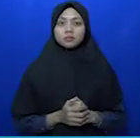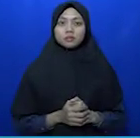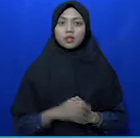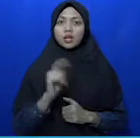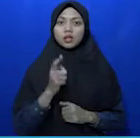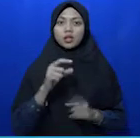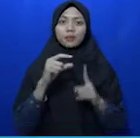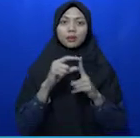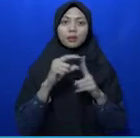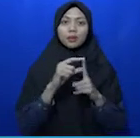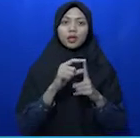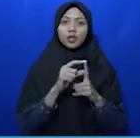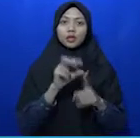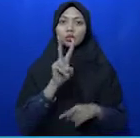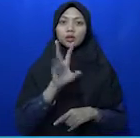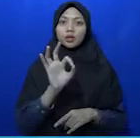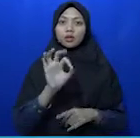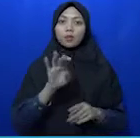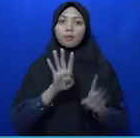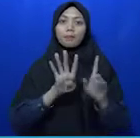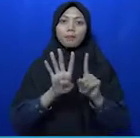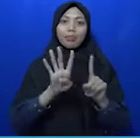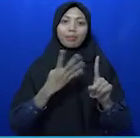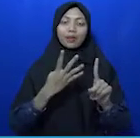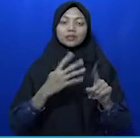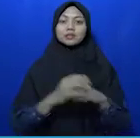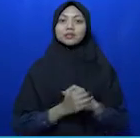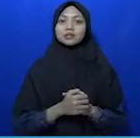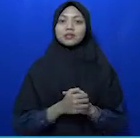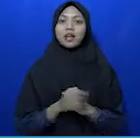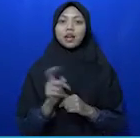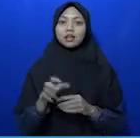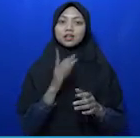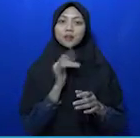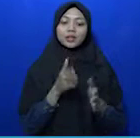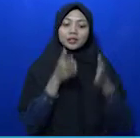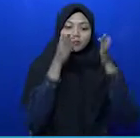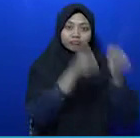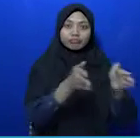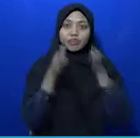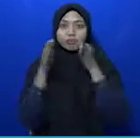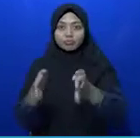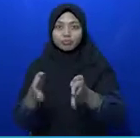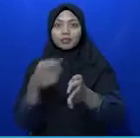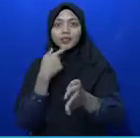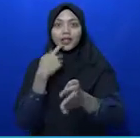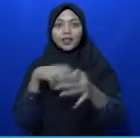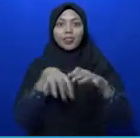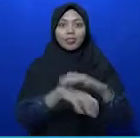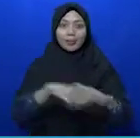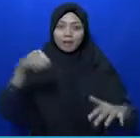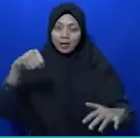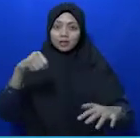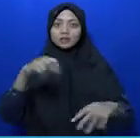itu keluar PP 7/2014 di mana divestasi karena ada kategori daripada jenis penambangan dan melakukan kegiatan